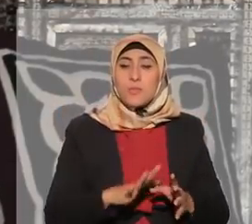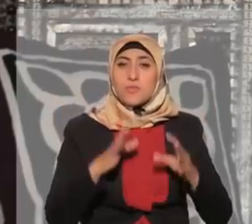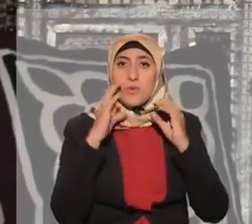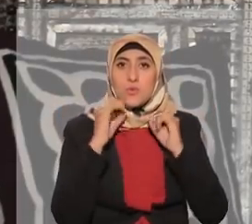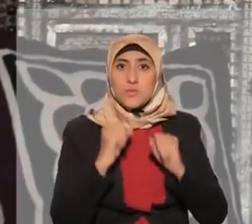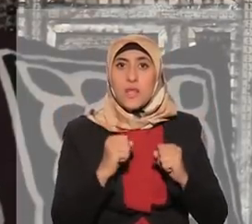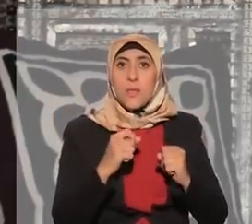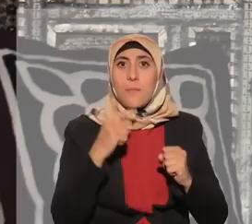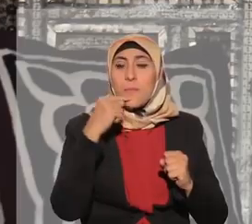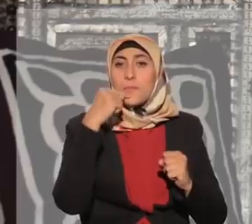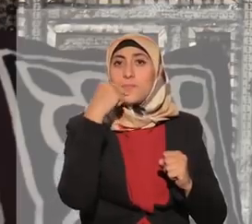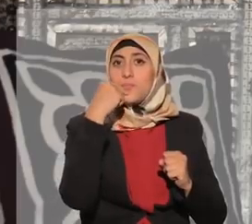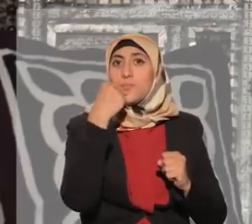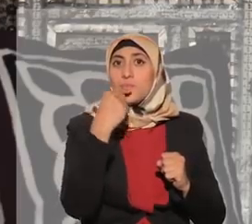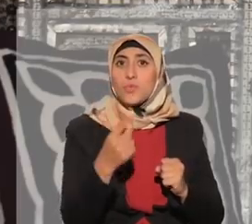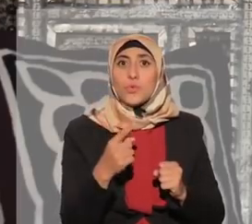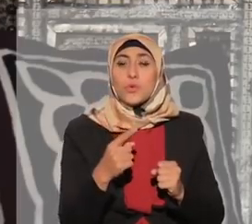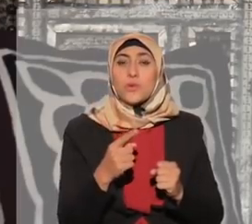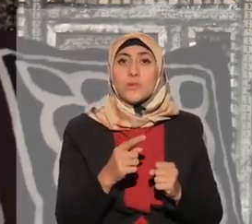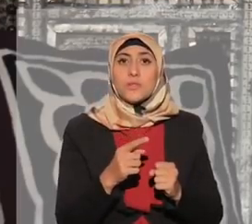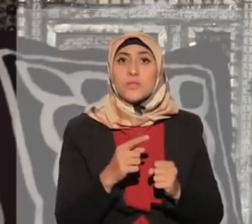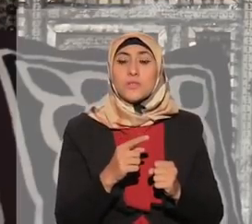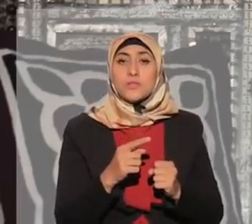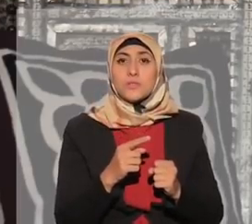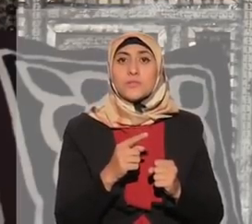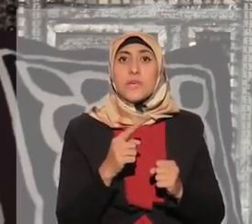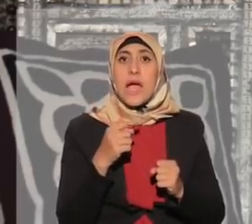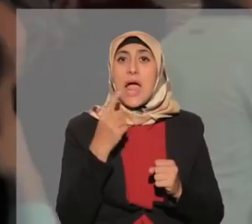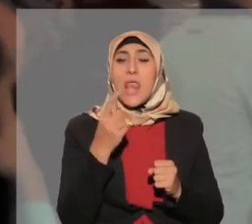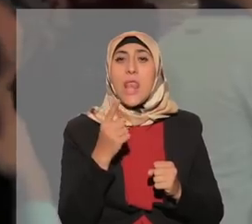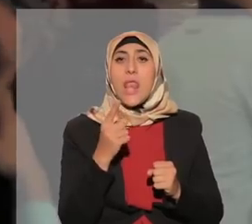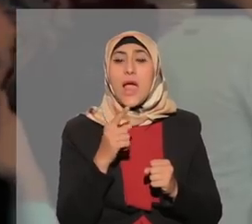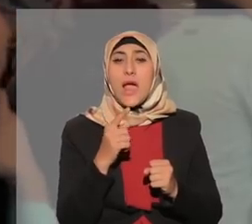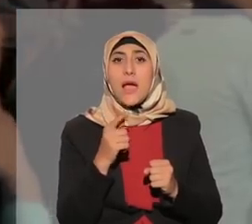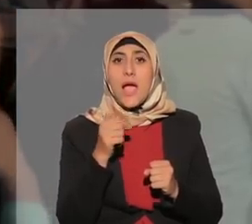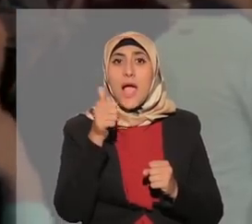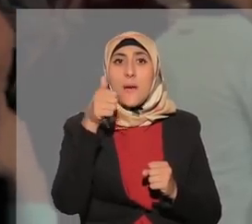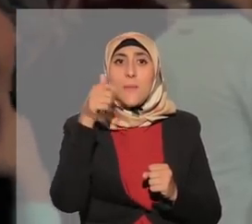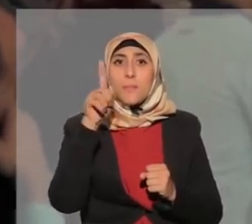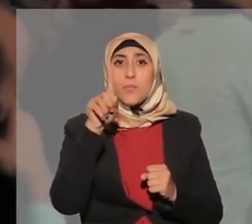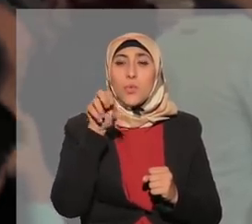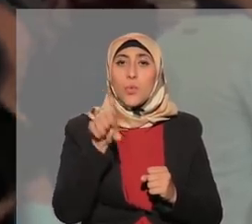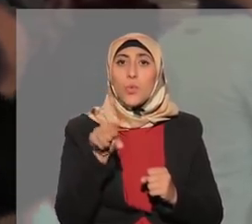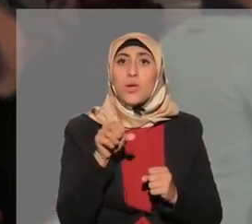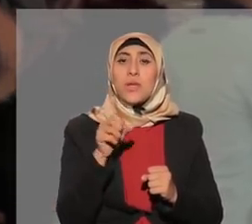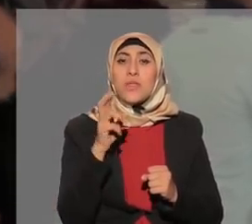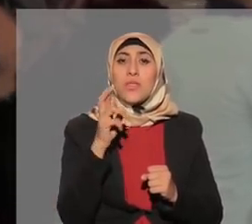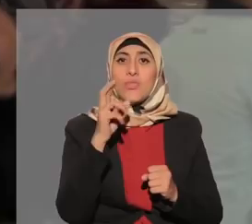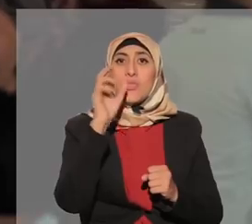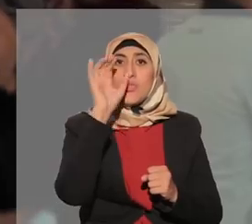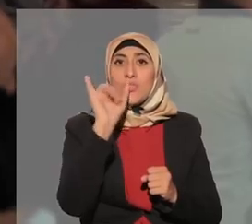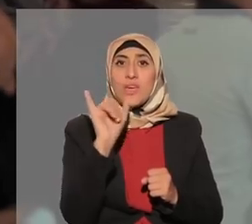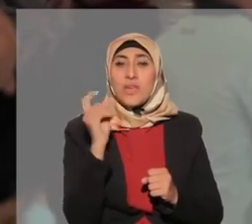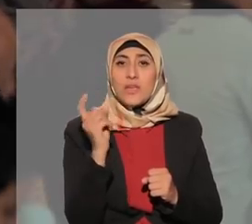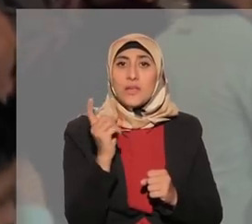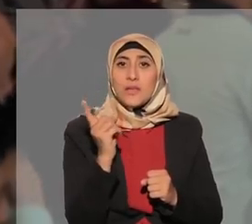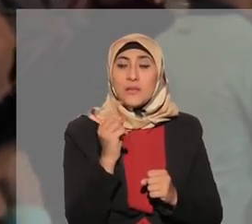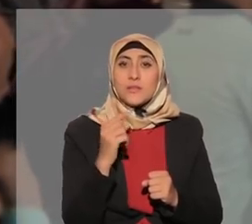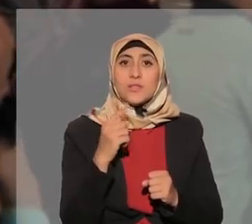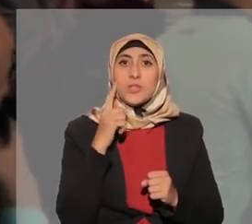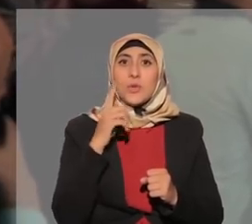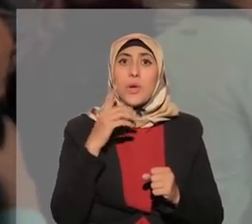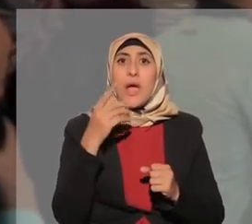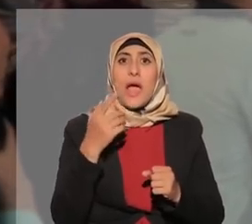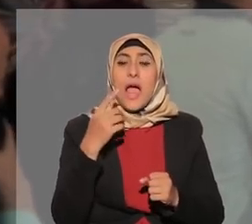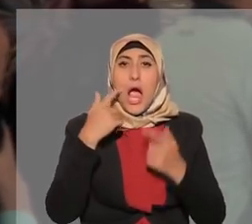الحبيب صلى الله عليه وآله وصحبه وسلم، قال أبو ذر: يعيش وحيدا ويموت وحيدا ويحشر يوم